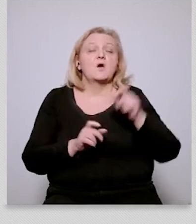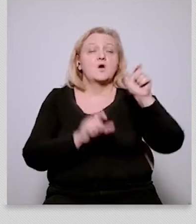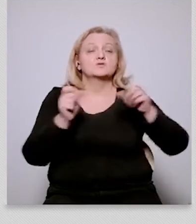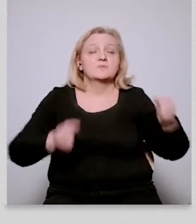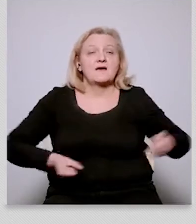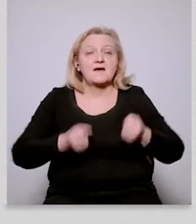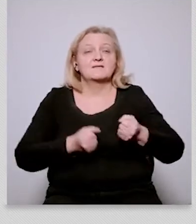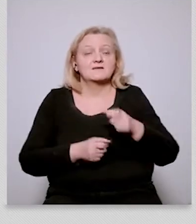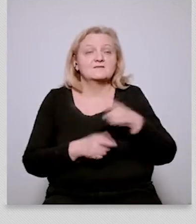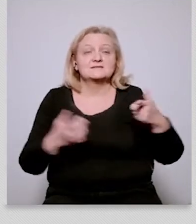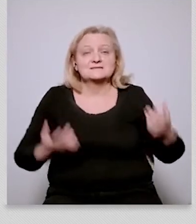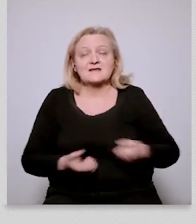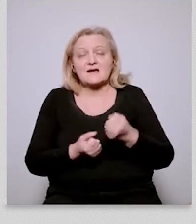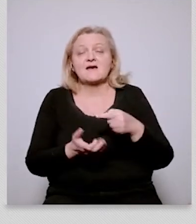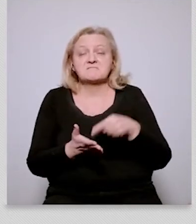czy ludzie starali się